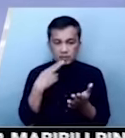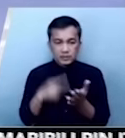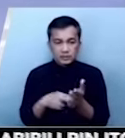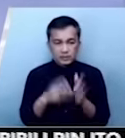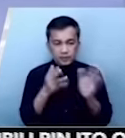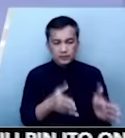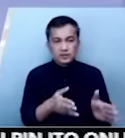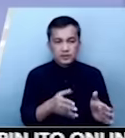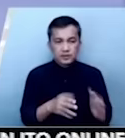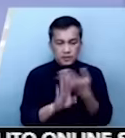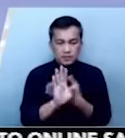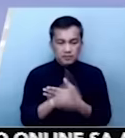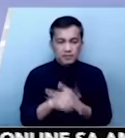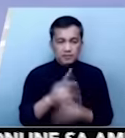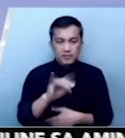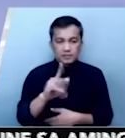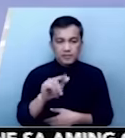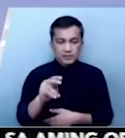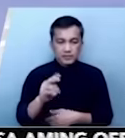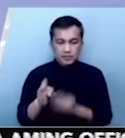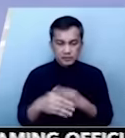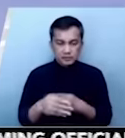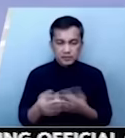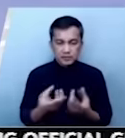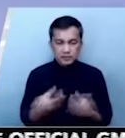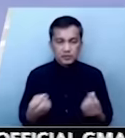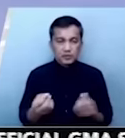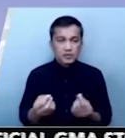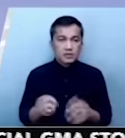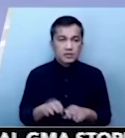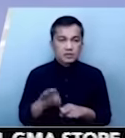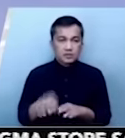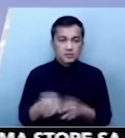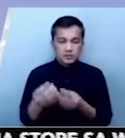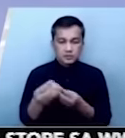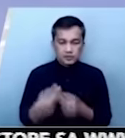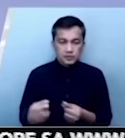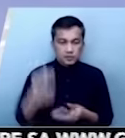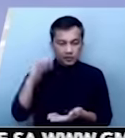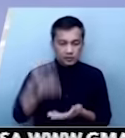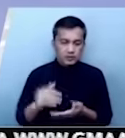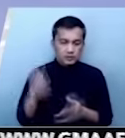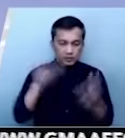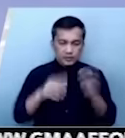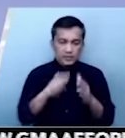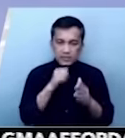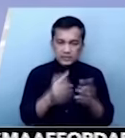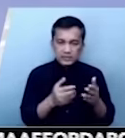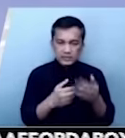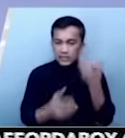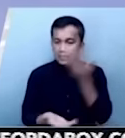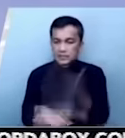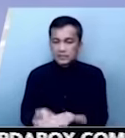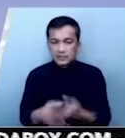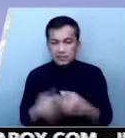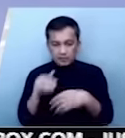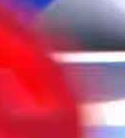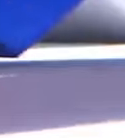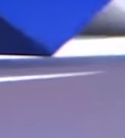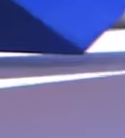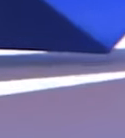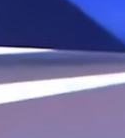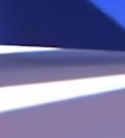May inilatag ding hakbang ang ahensya para maibsan ang problema sa mga hindi nakakarating na padala. Nakatutok si Chino